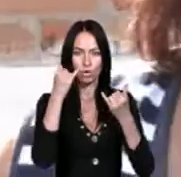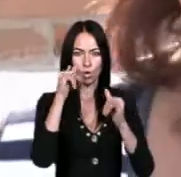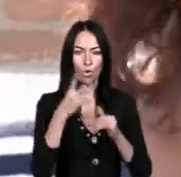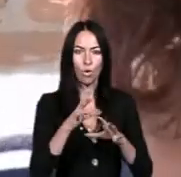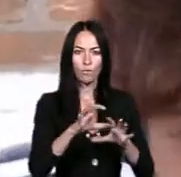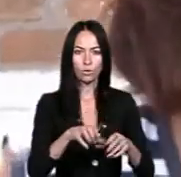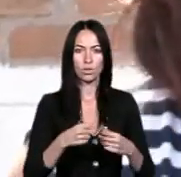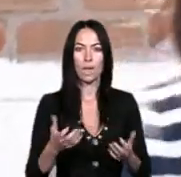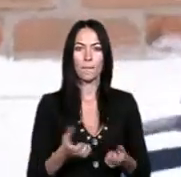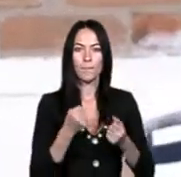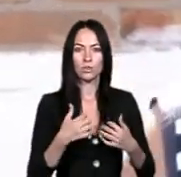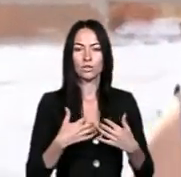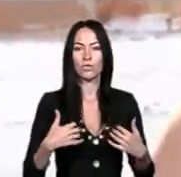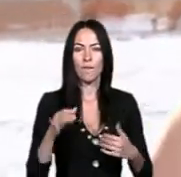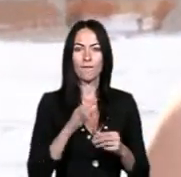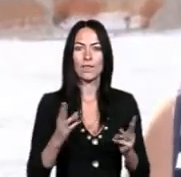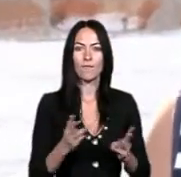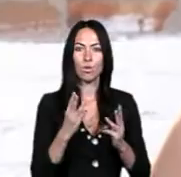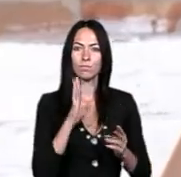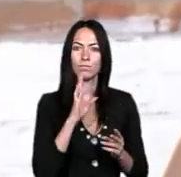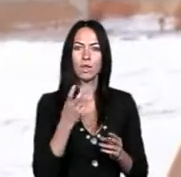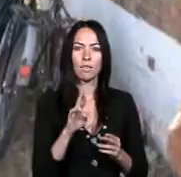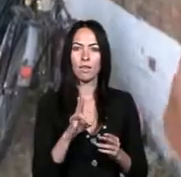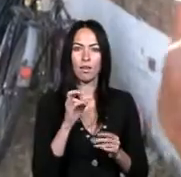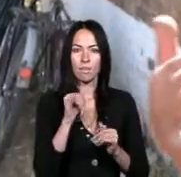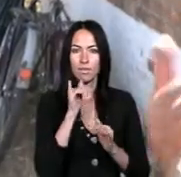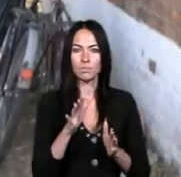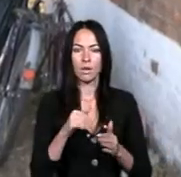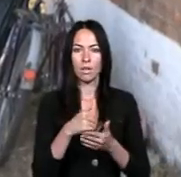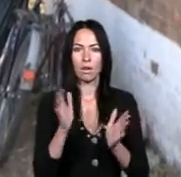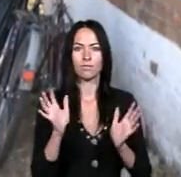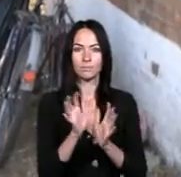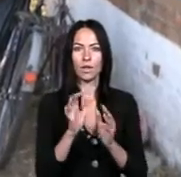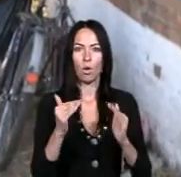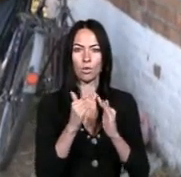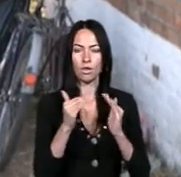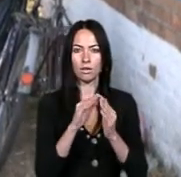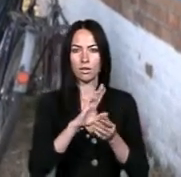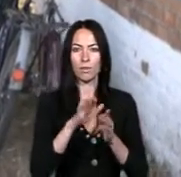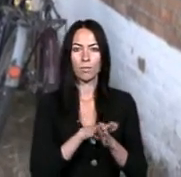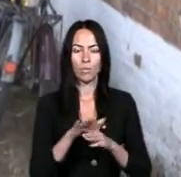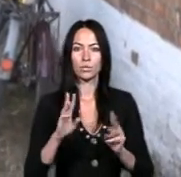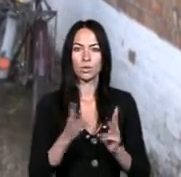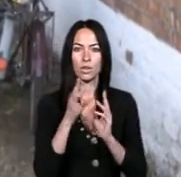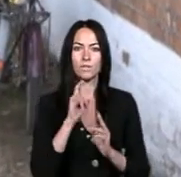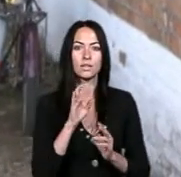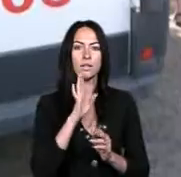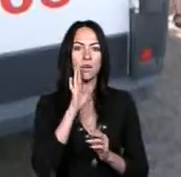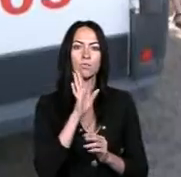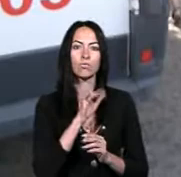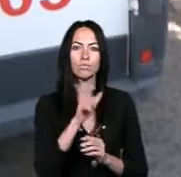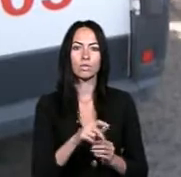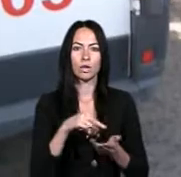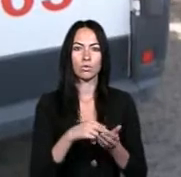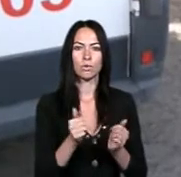вивезти. Рятуючи худобу від вогню, Наталя Мостова не вберегла будинок. Каже, хата вигоріла вщент. Відранку жінка стоїть біля штабу рятувальників у